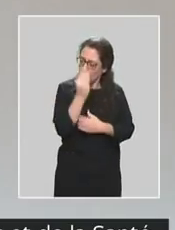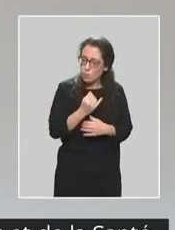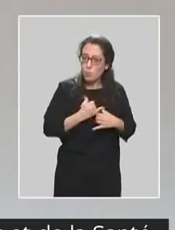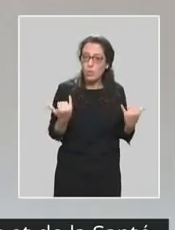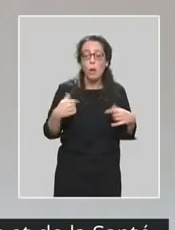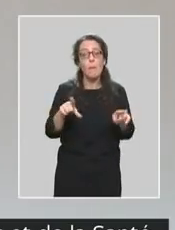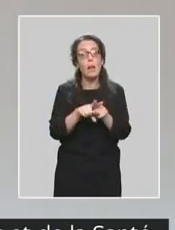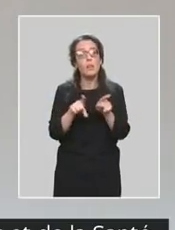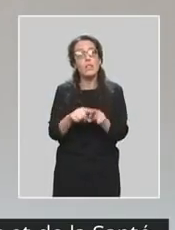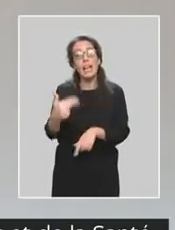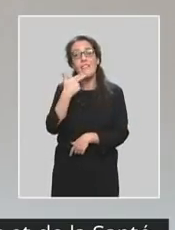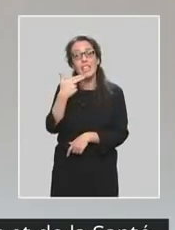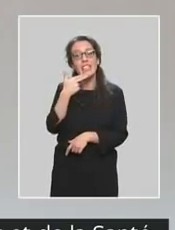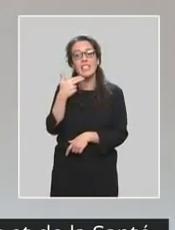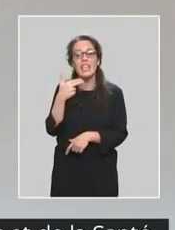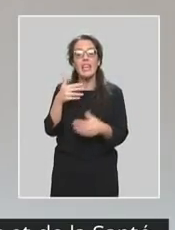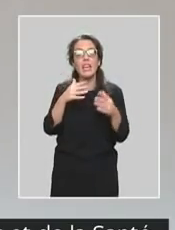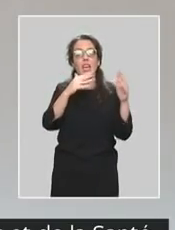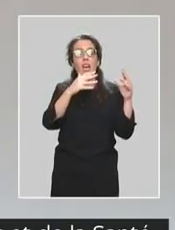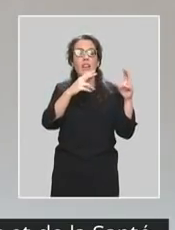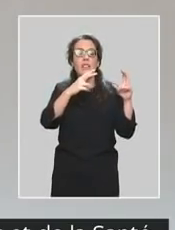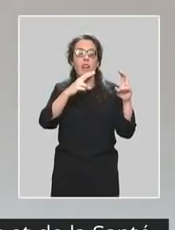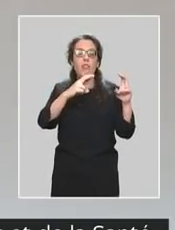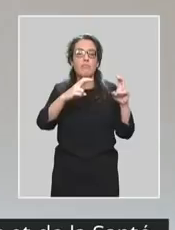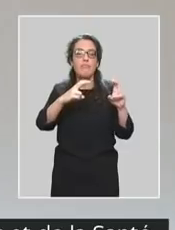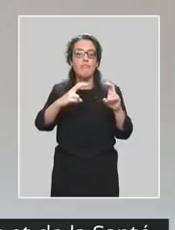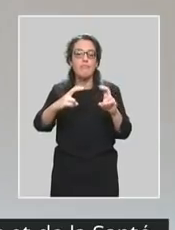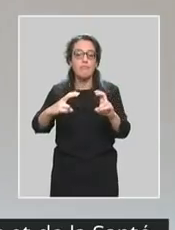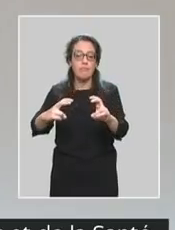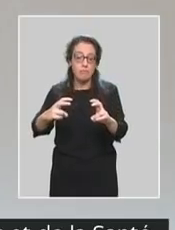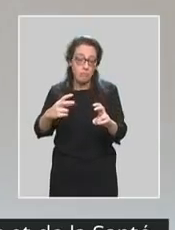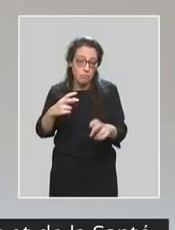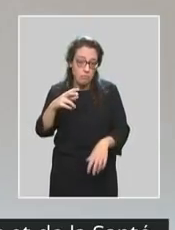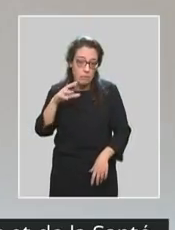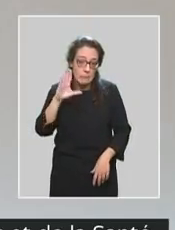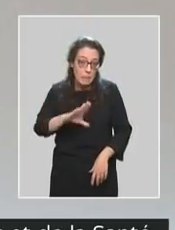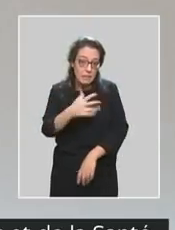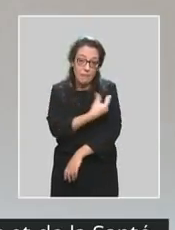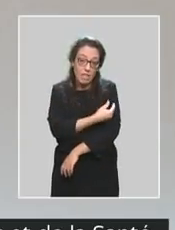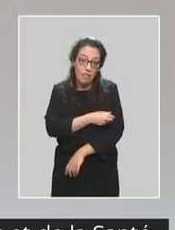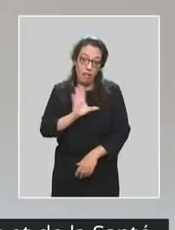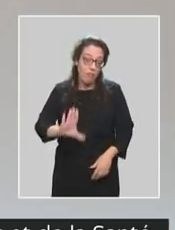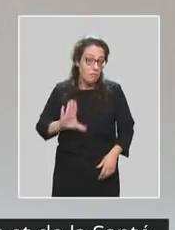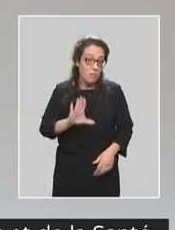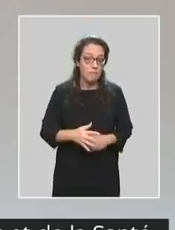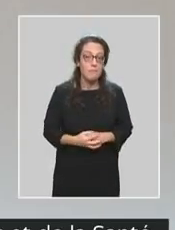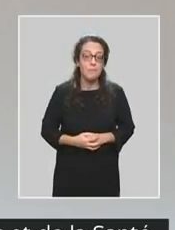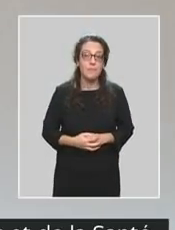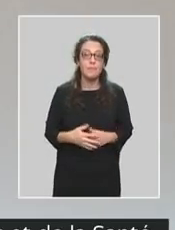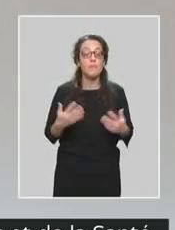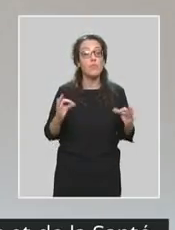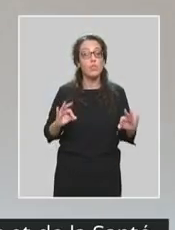son efficacité va diminuer avec le temps, ce qui est un phénomène classique avec les vaccins. En effet, un